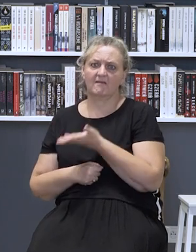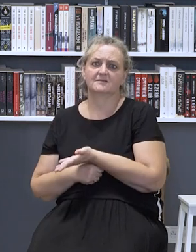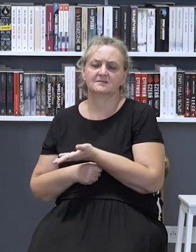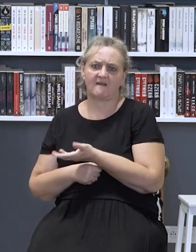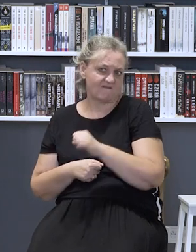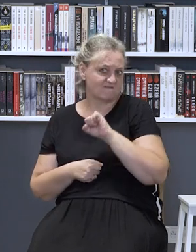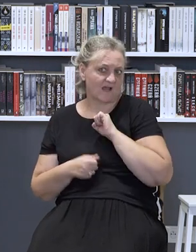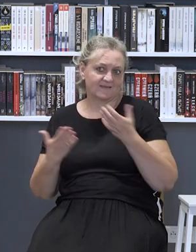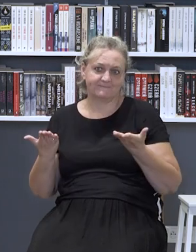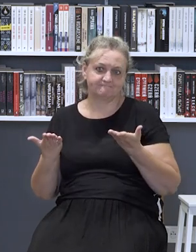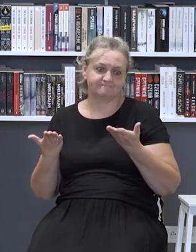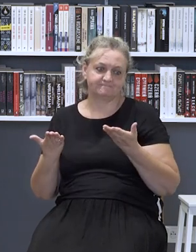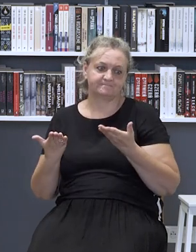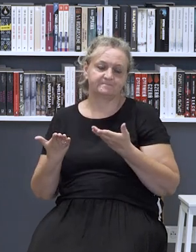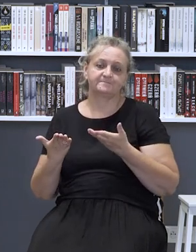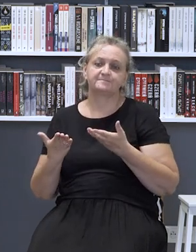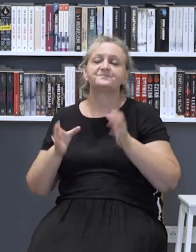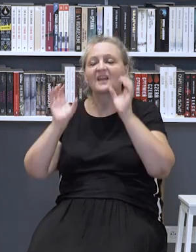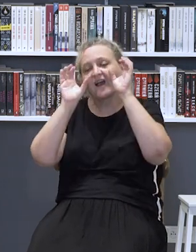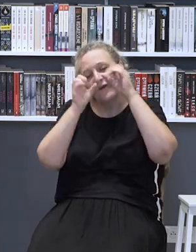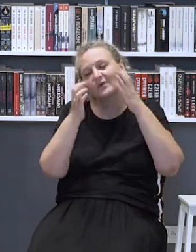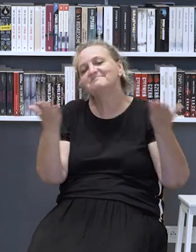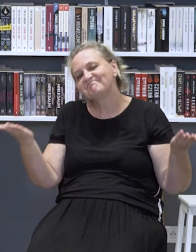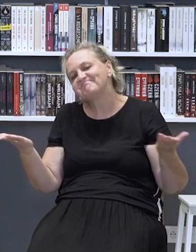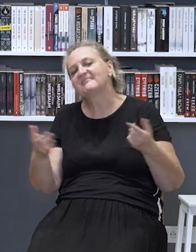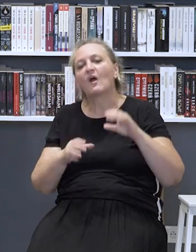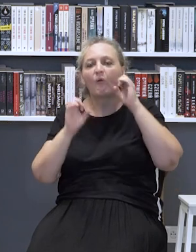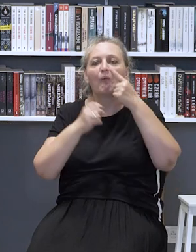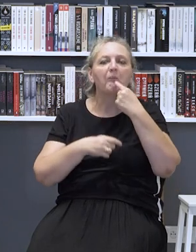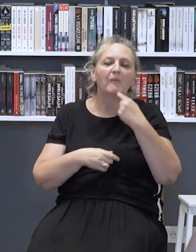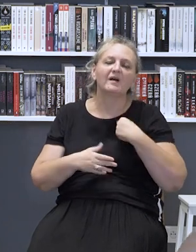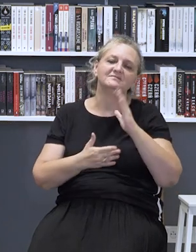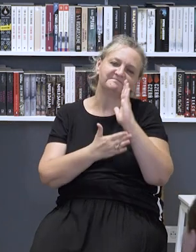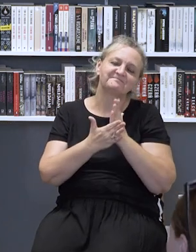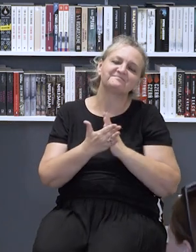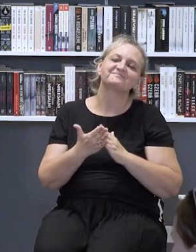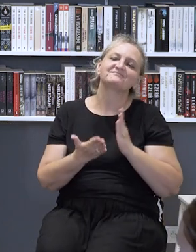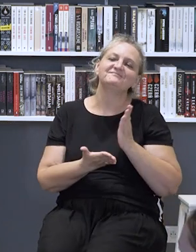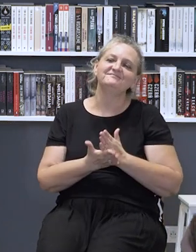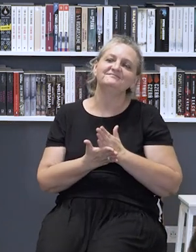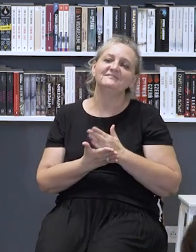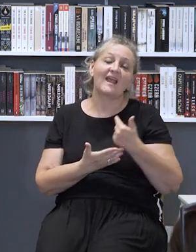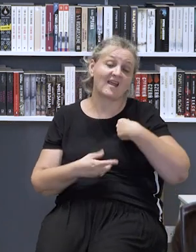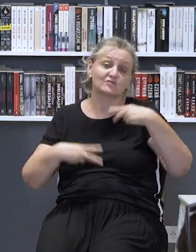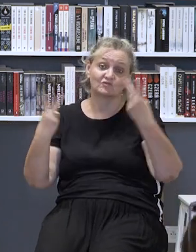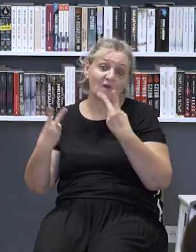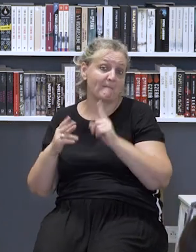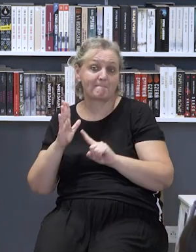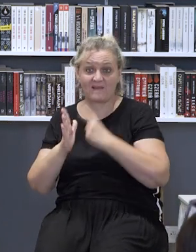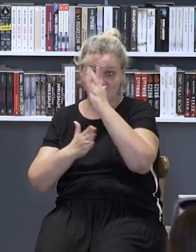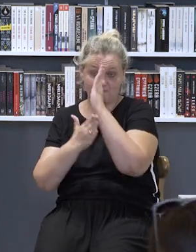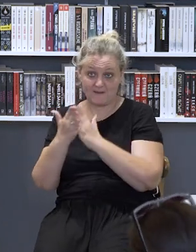Fajne. A Google, jak to Google podpowiedział mi mapę, bo ja szukałam pierwsza